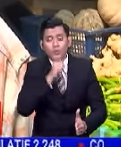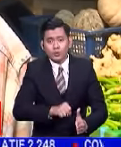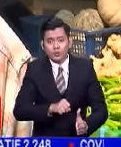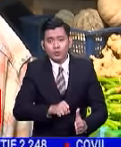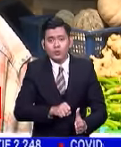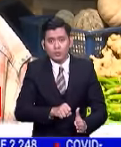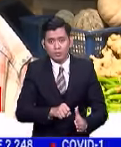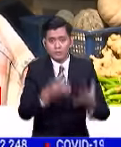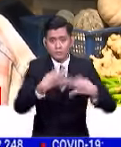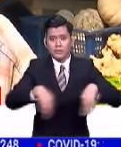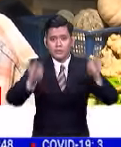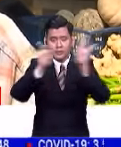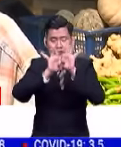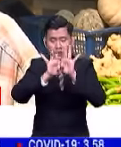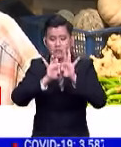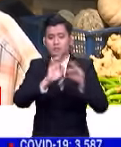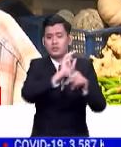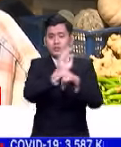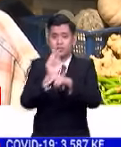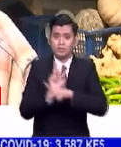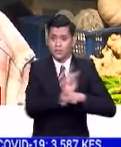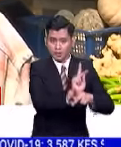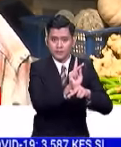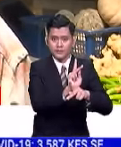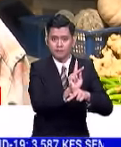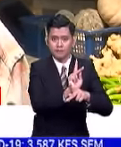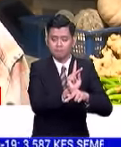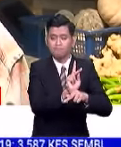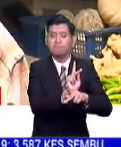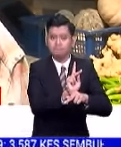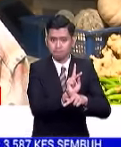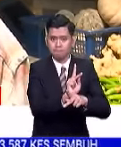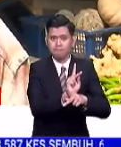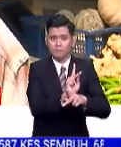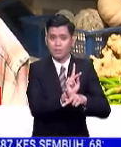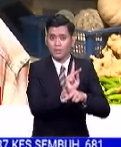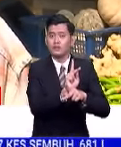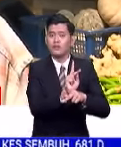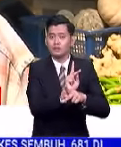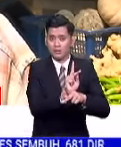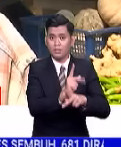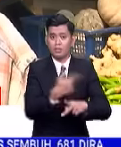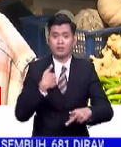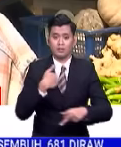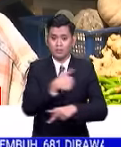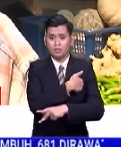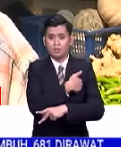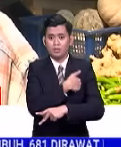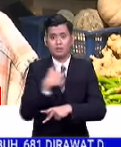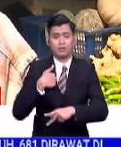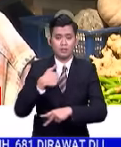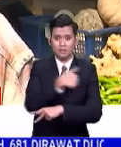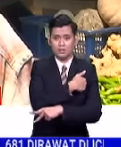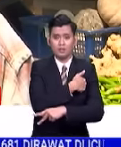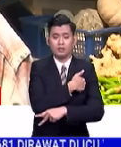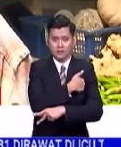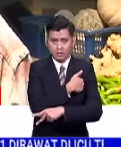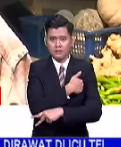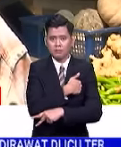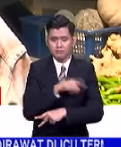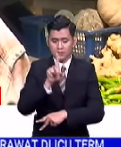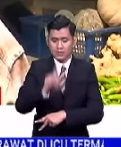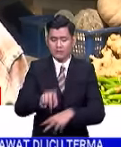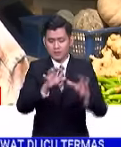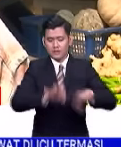frontliners yang patut diberi perlindungan. Okey, dan kita berusaha. Cuma Tuhan akan menentukan.